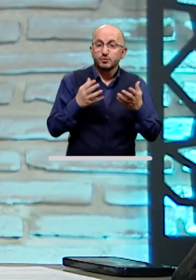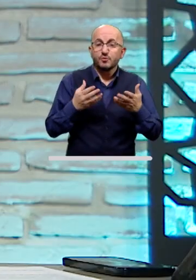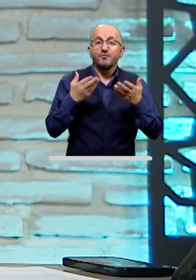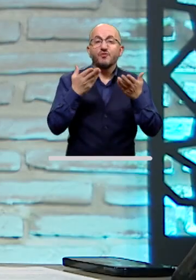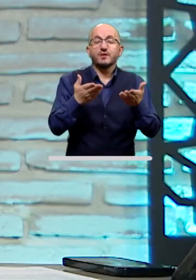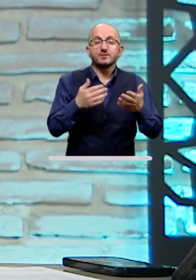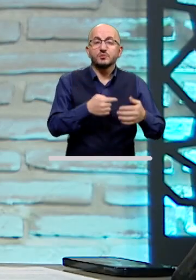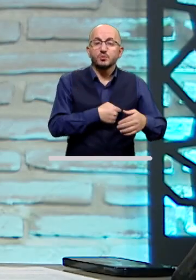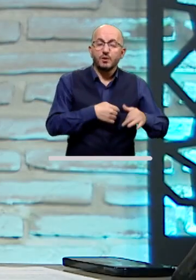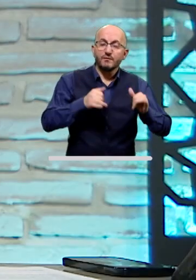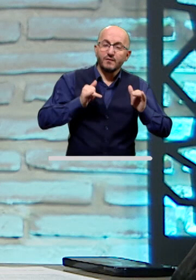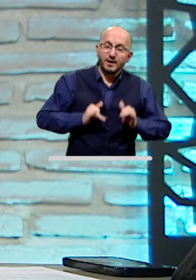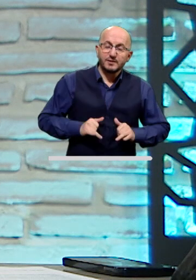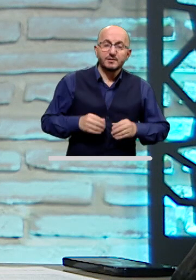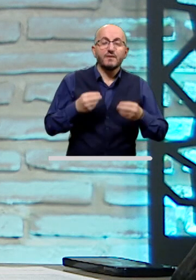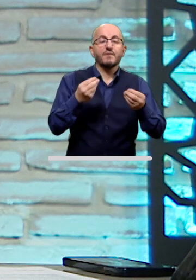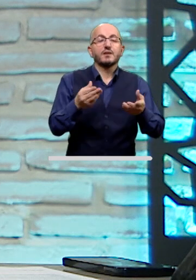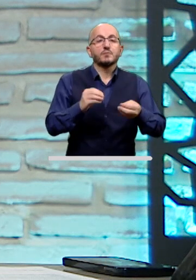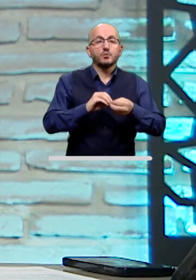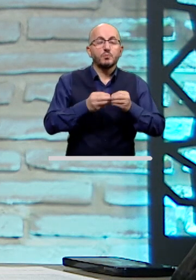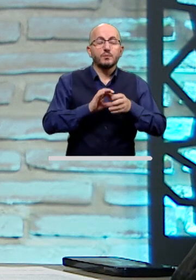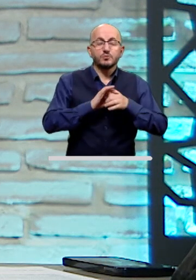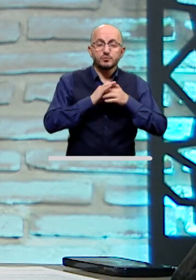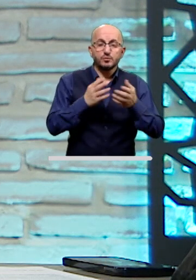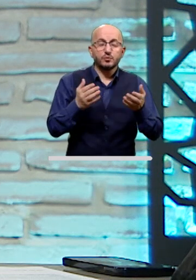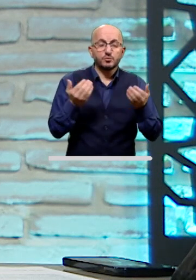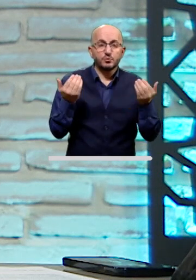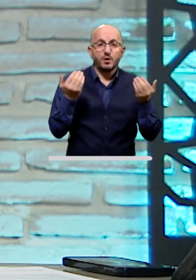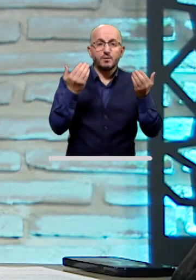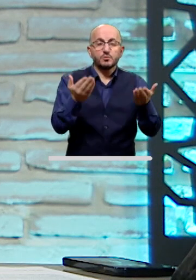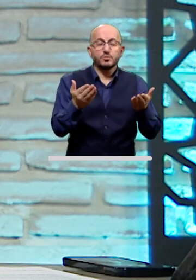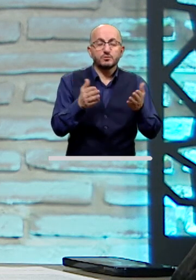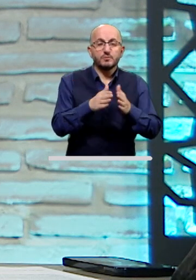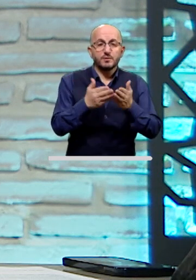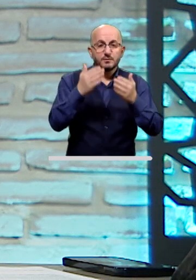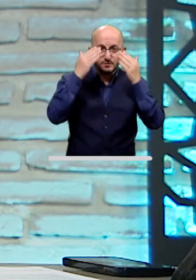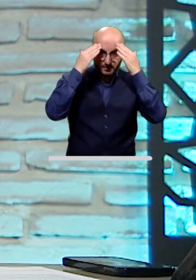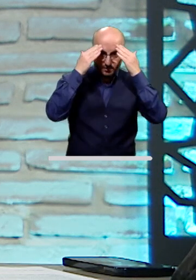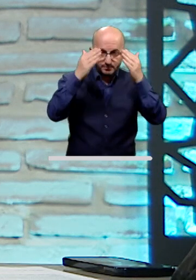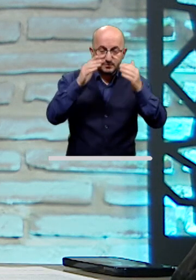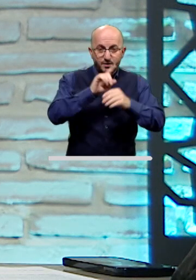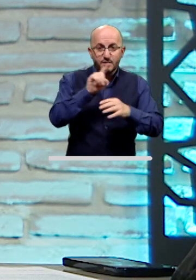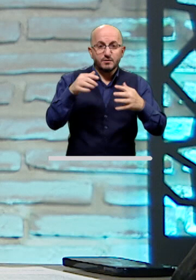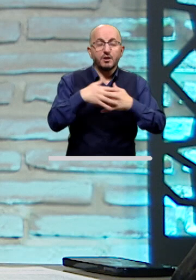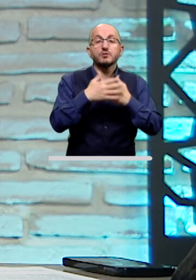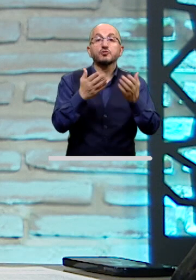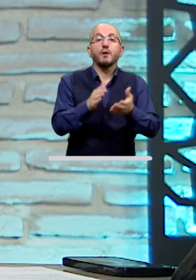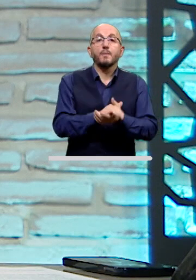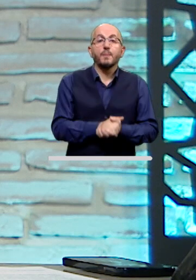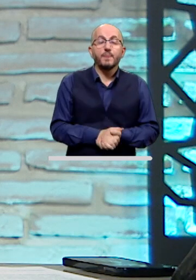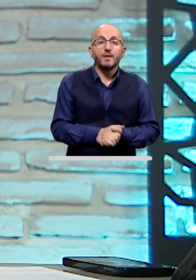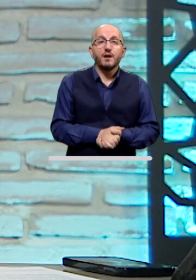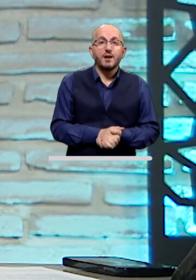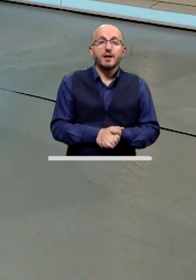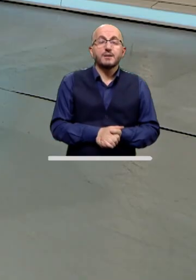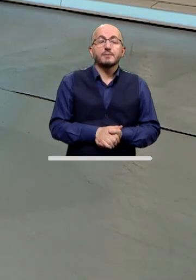ferahlığı versin, sıkıntılarımızı izale etsin. Sizin için de bu duayı yapmış olalım. Mersin'e de selamlarımızı iletiyoruz. Hayırlı akşamlar.